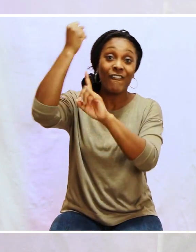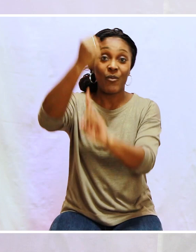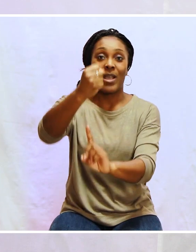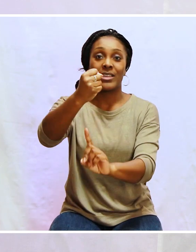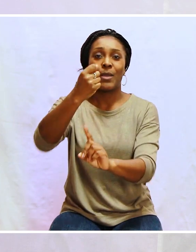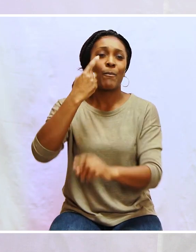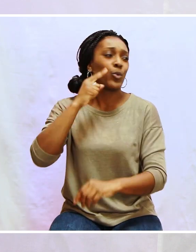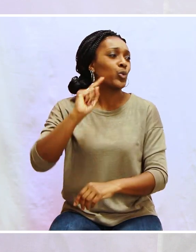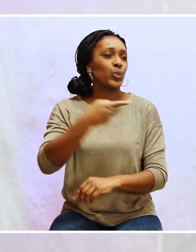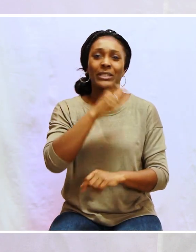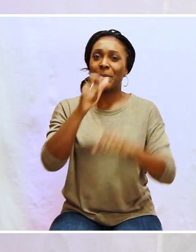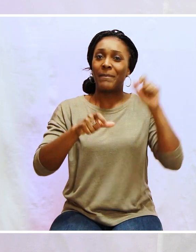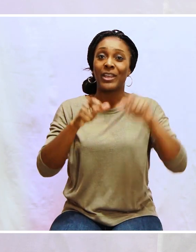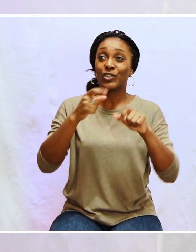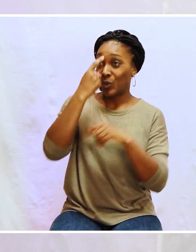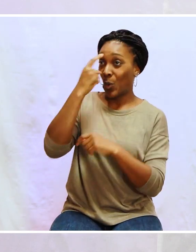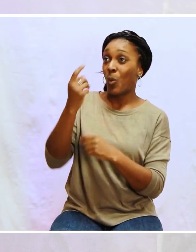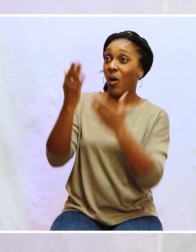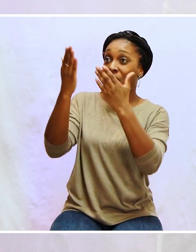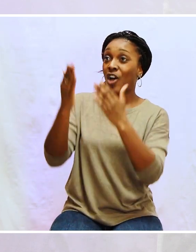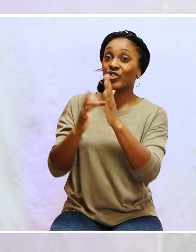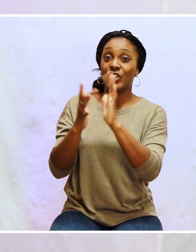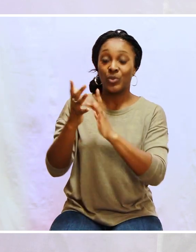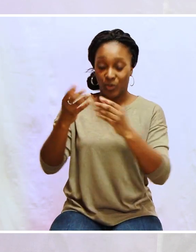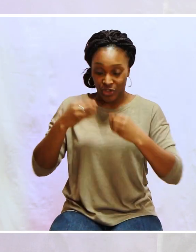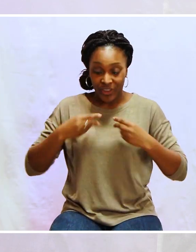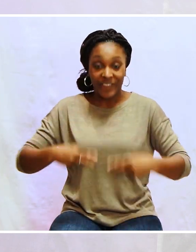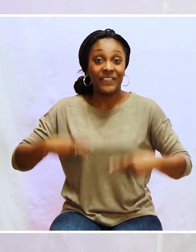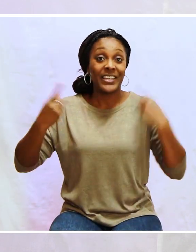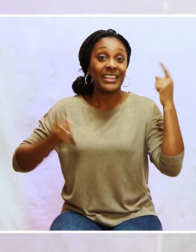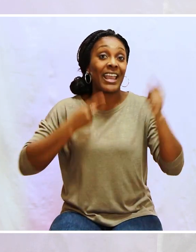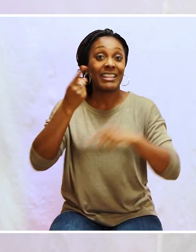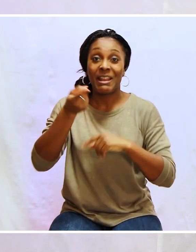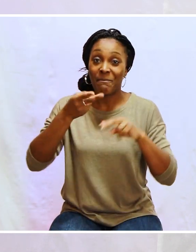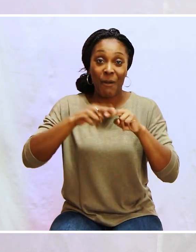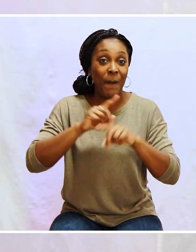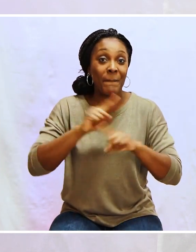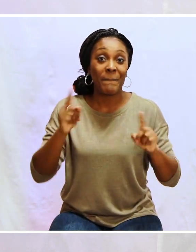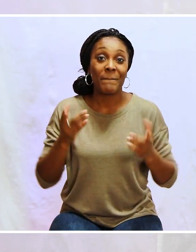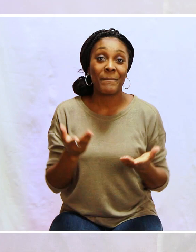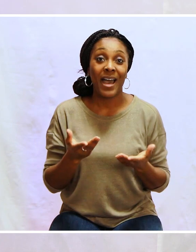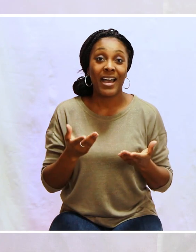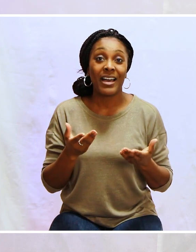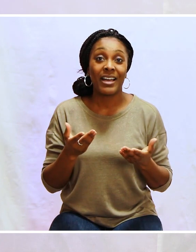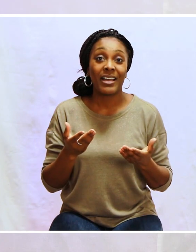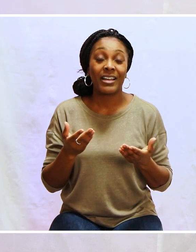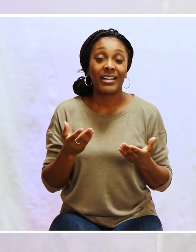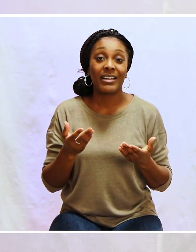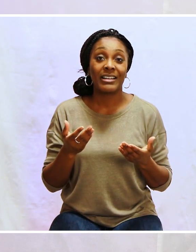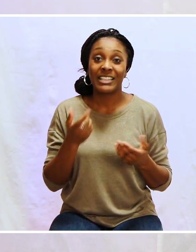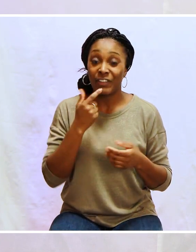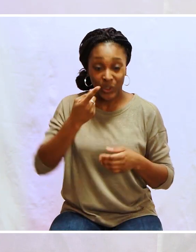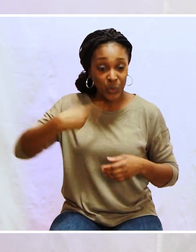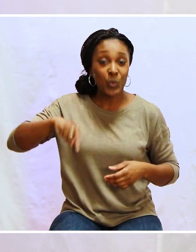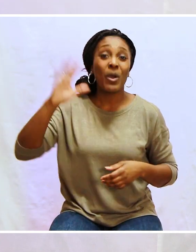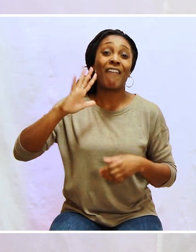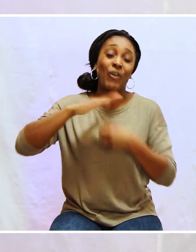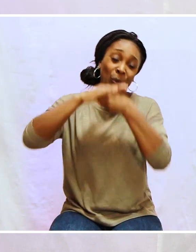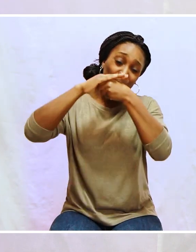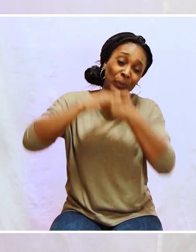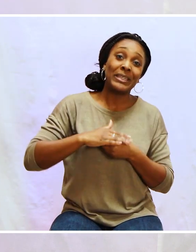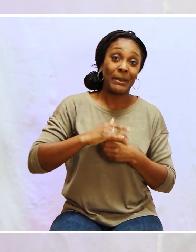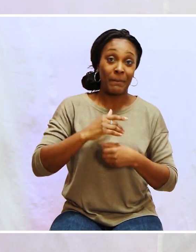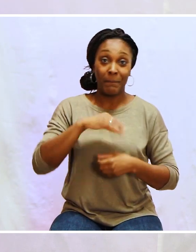afin que quiconque croit en lui ne périsse point mais qu'il ait la vie éternelle. Celui qui est venu, eh bien, l'humiliation qui était sur nos vies, l'humiliation due